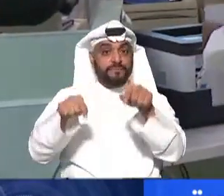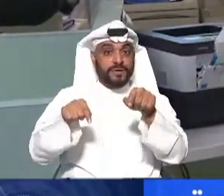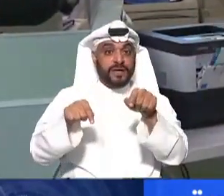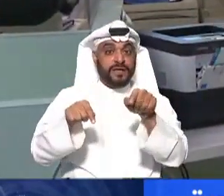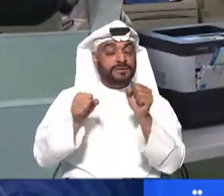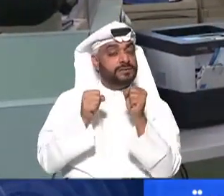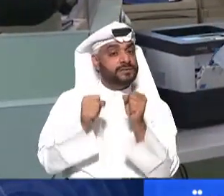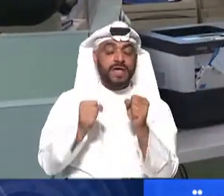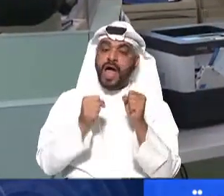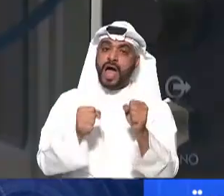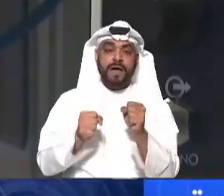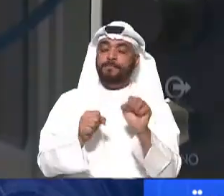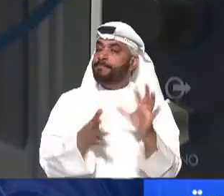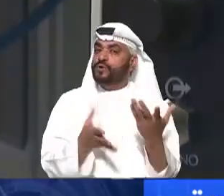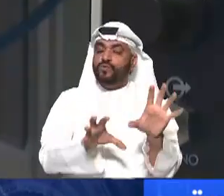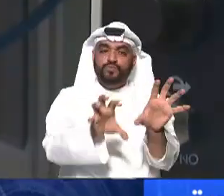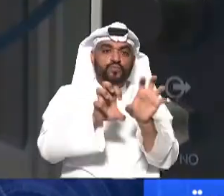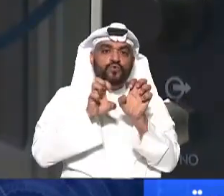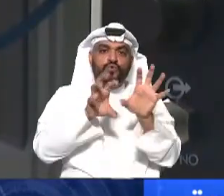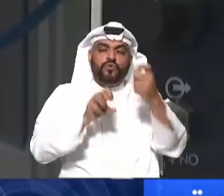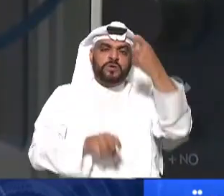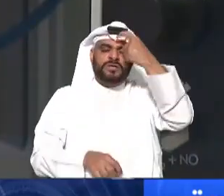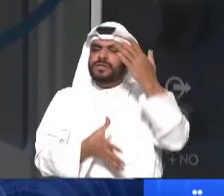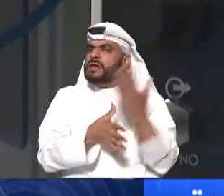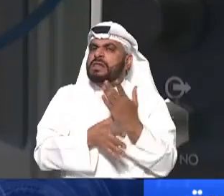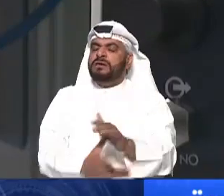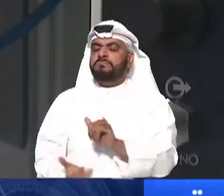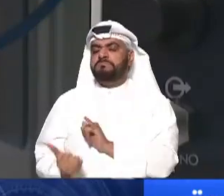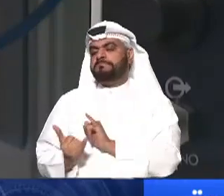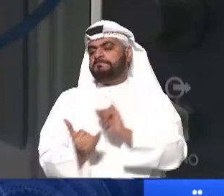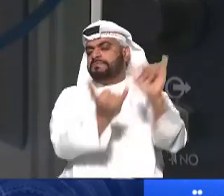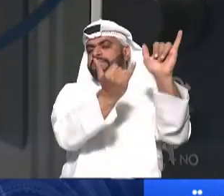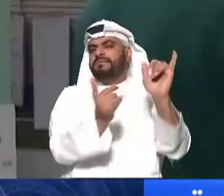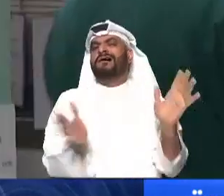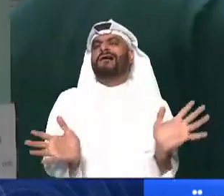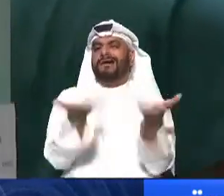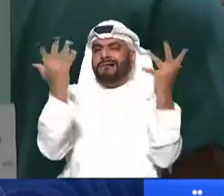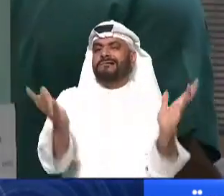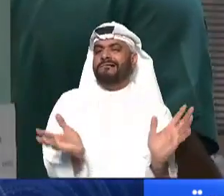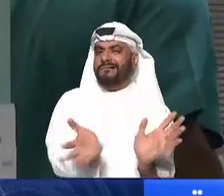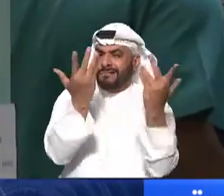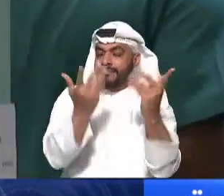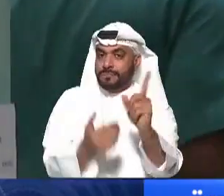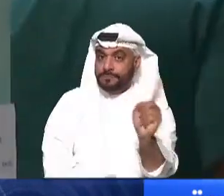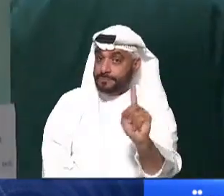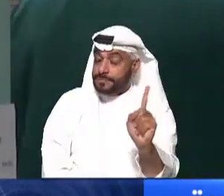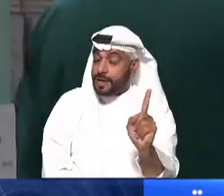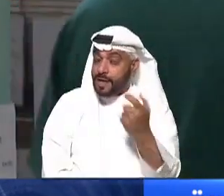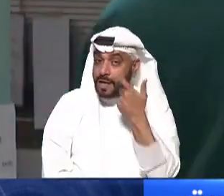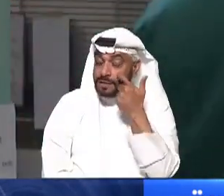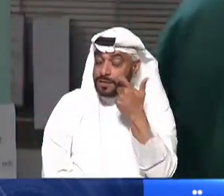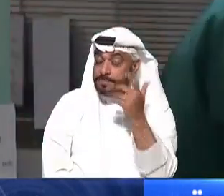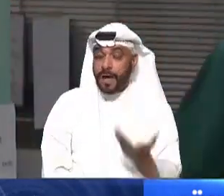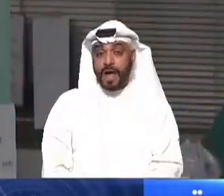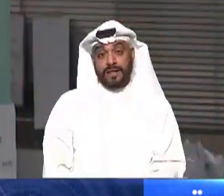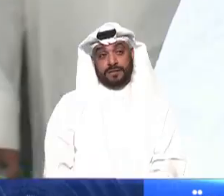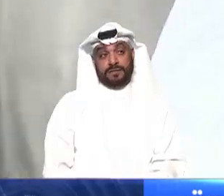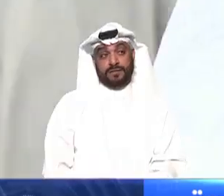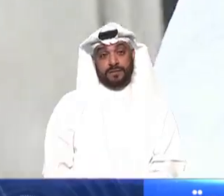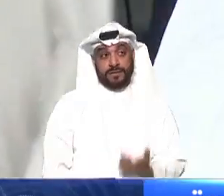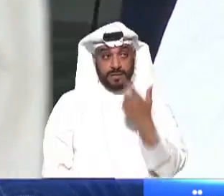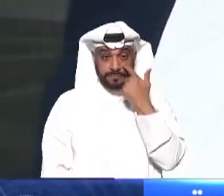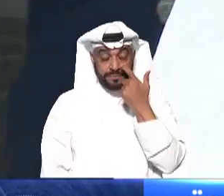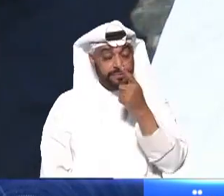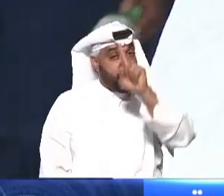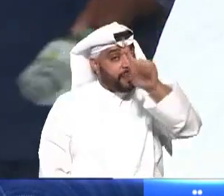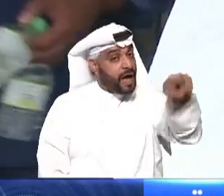بارتفاع مستمر، الاستهتار والتراخي يضعفان جبهة الحرب ضد الوباء. هذه أشياء غلط، غلط